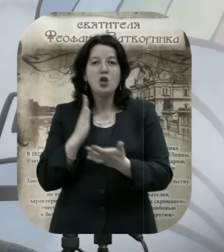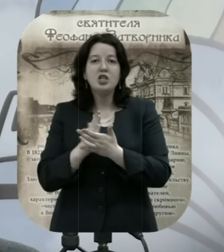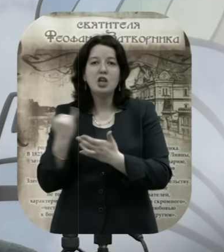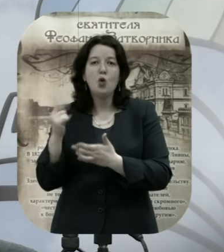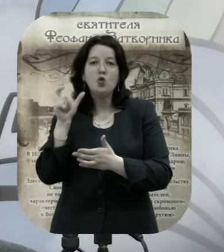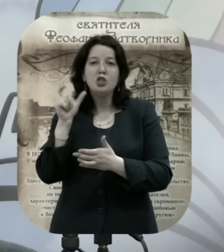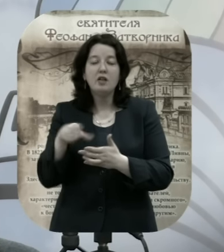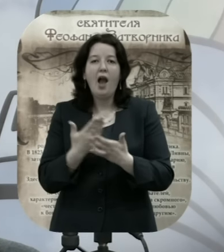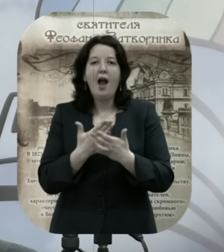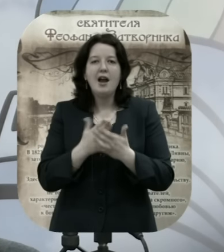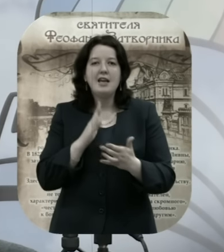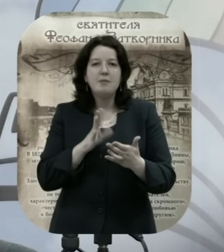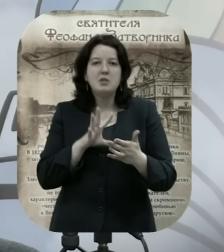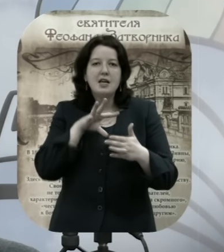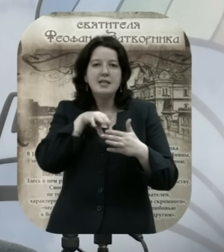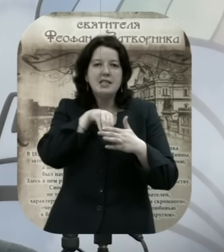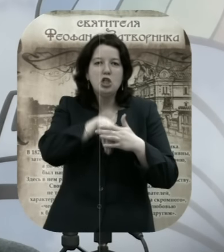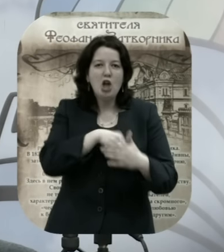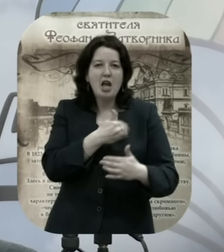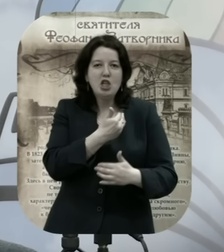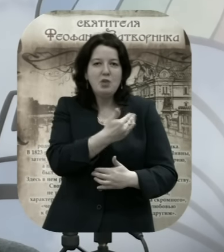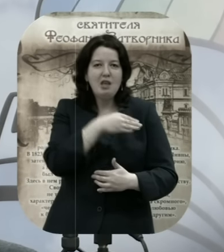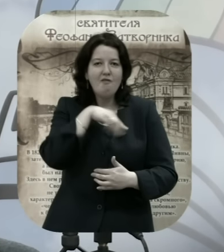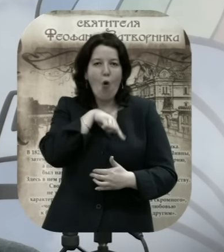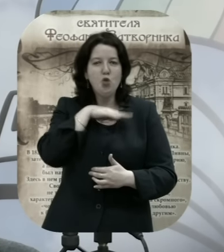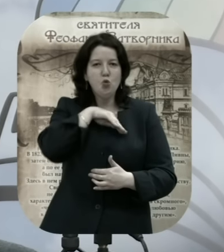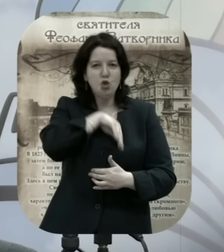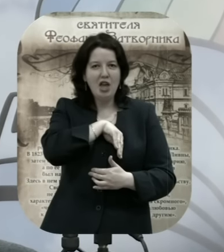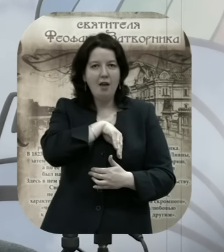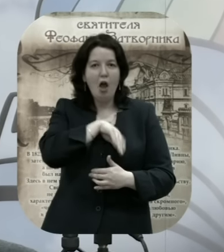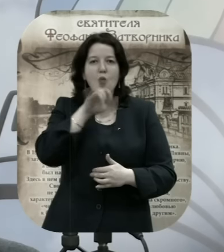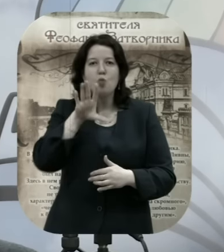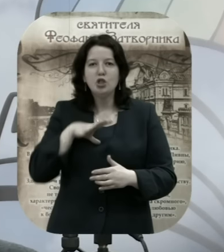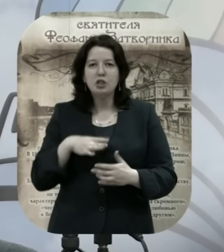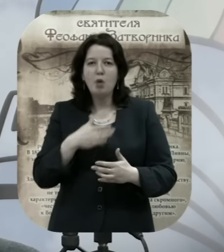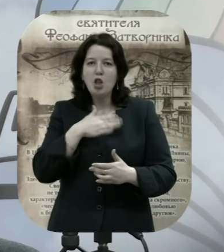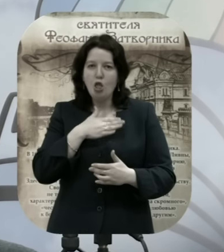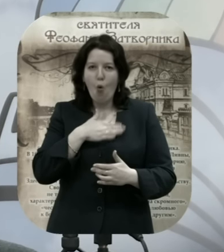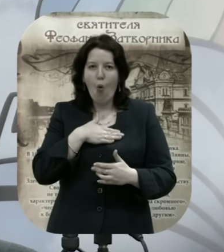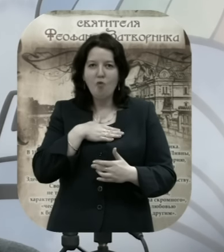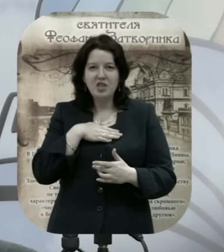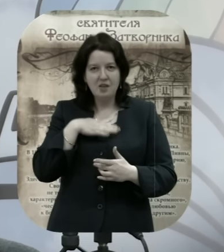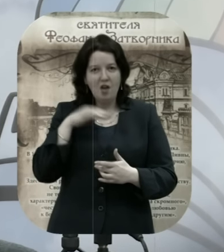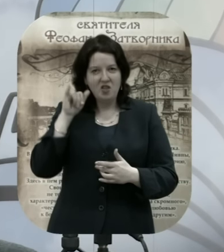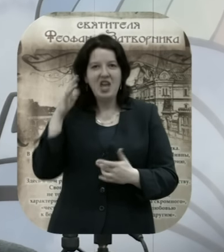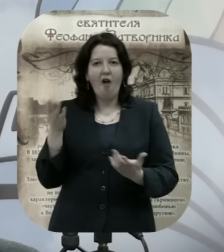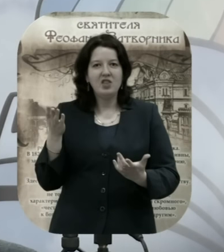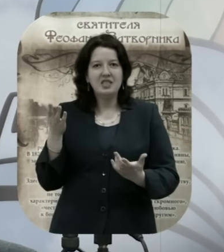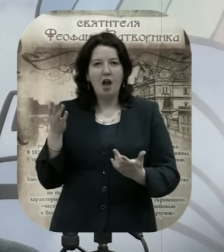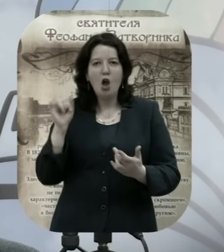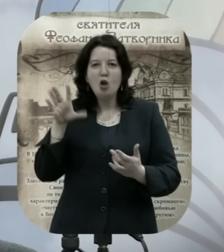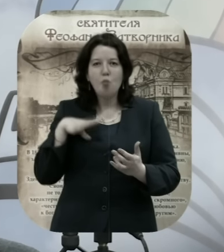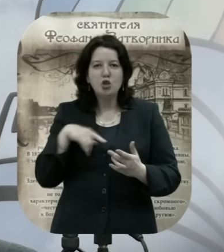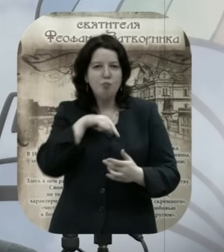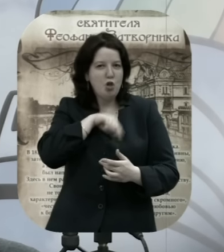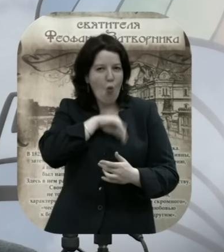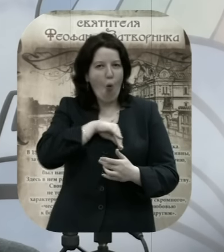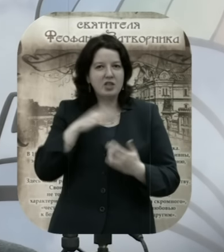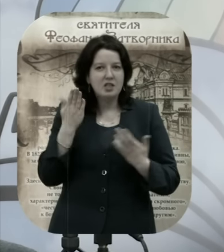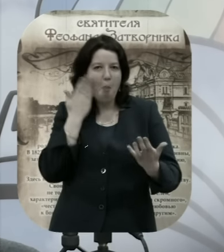именно содержанием его души. Может быть, духовность дьявольская, может быть, духовность